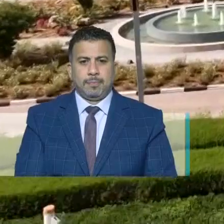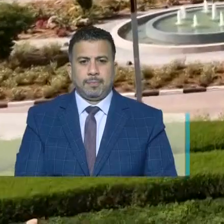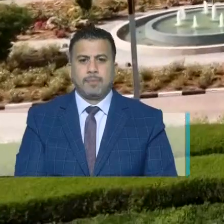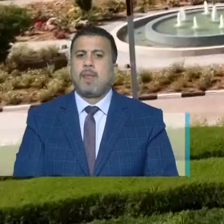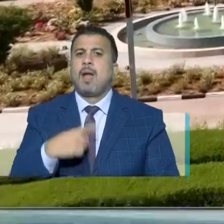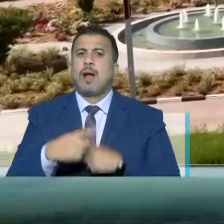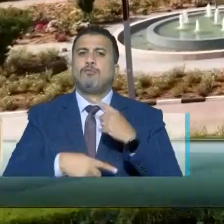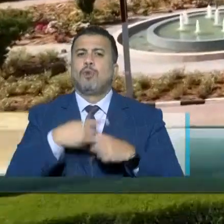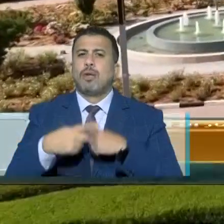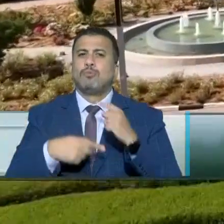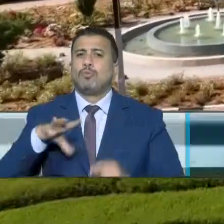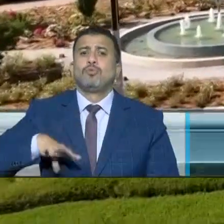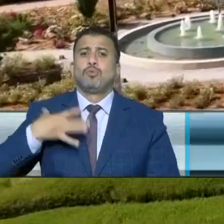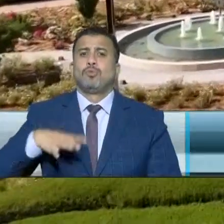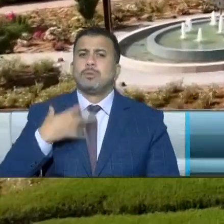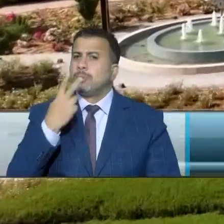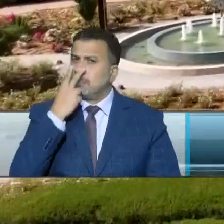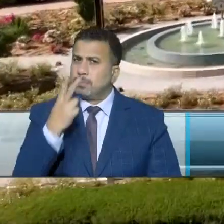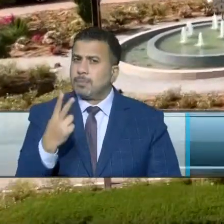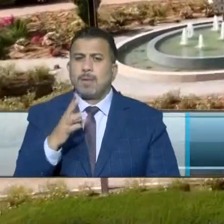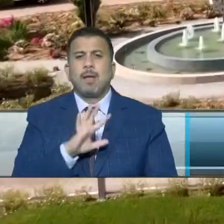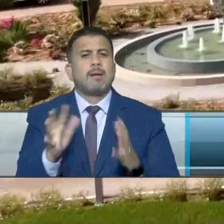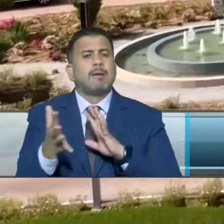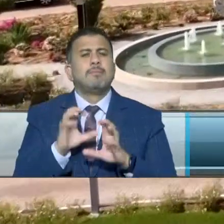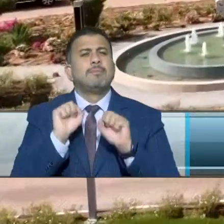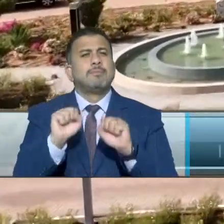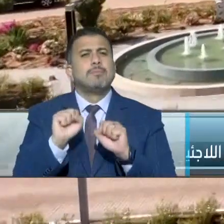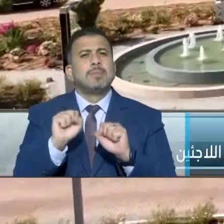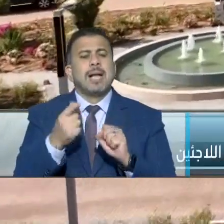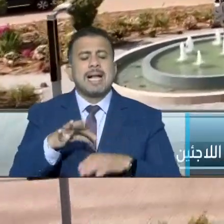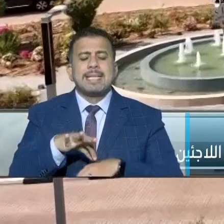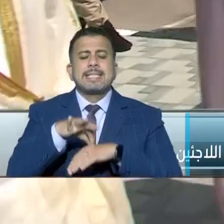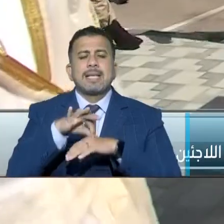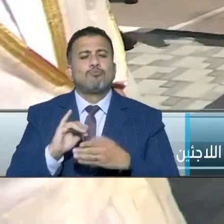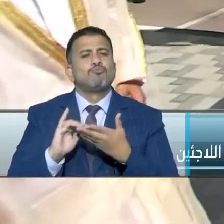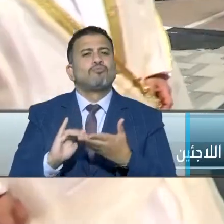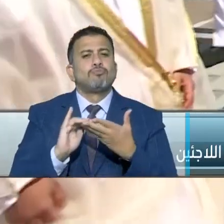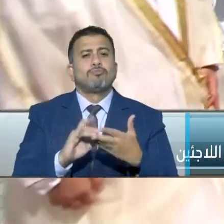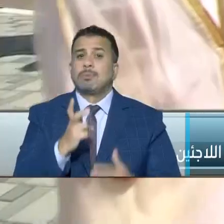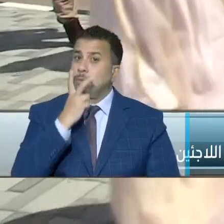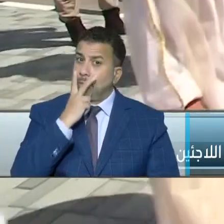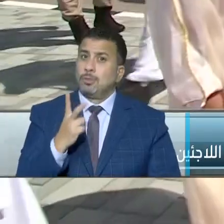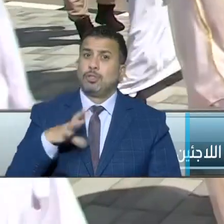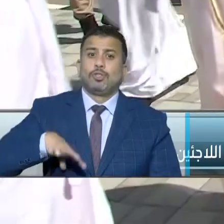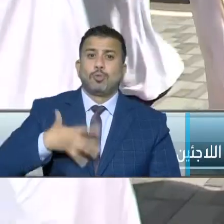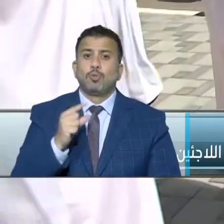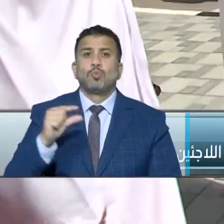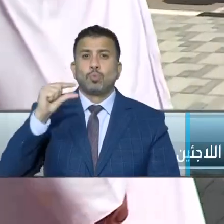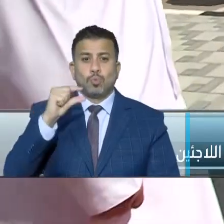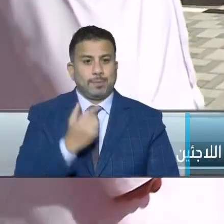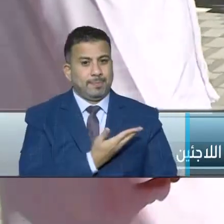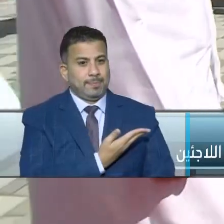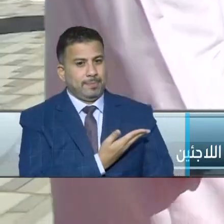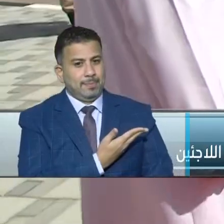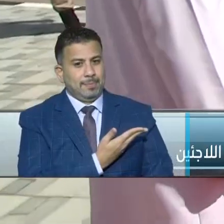ضمن مساعي سموه الدائمه للاطلاع على كافه ما يتعلق بالشان الانساني شهد صاحب السمو الشيخ الدكتور سلطان